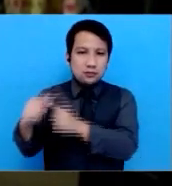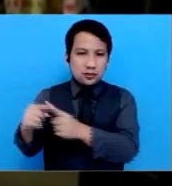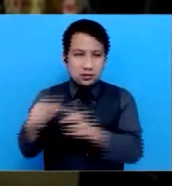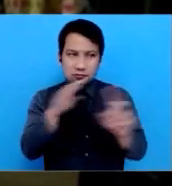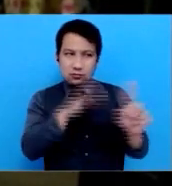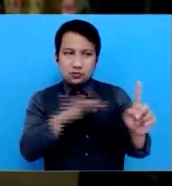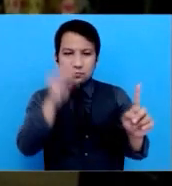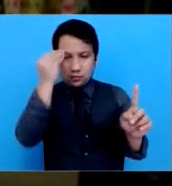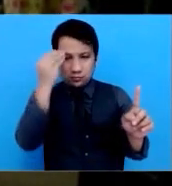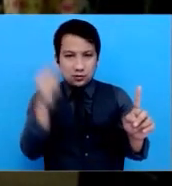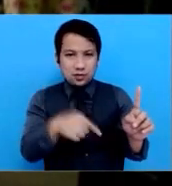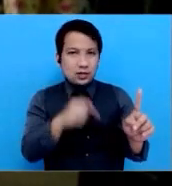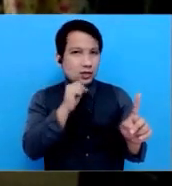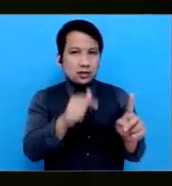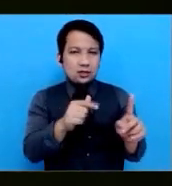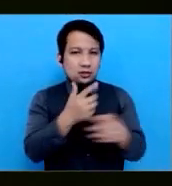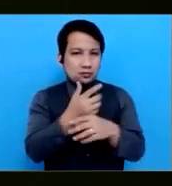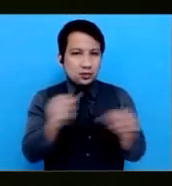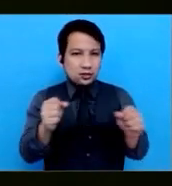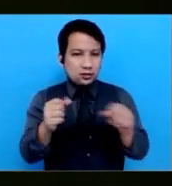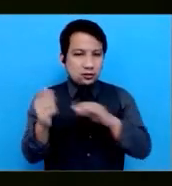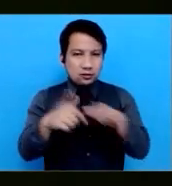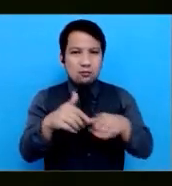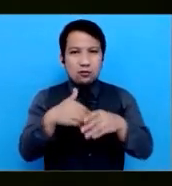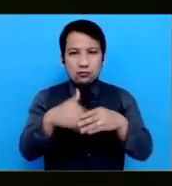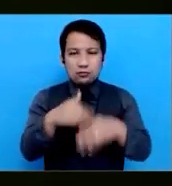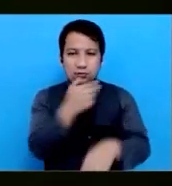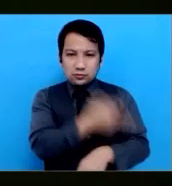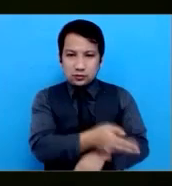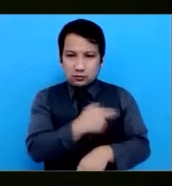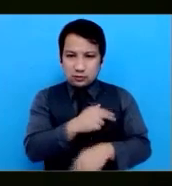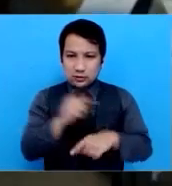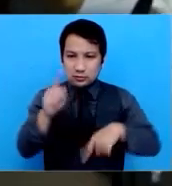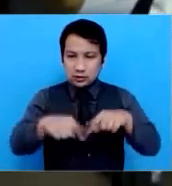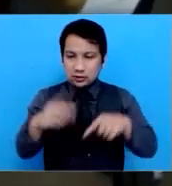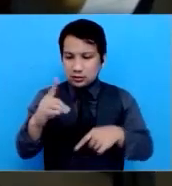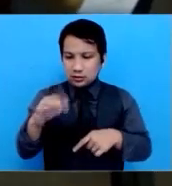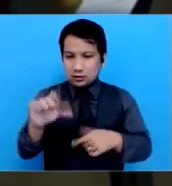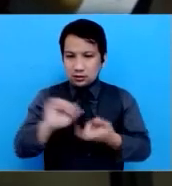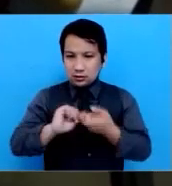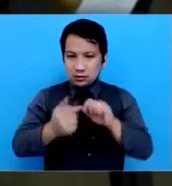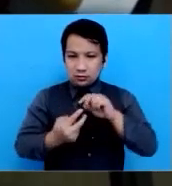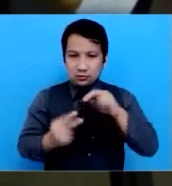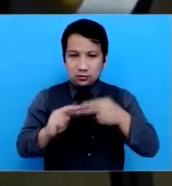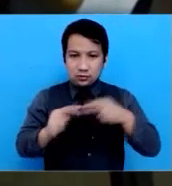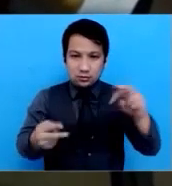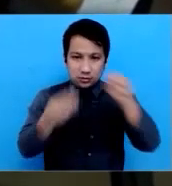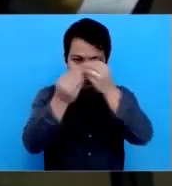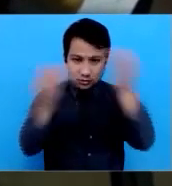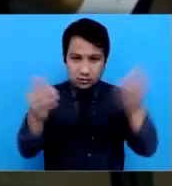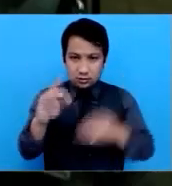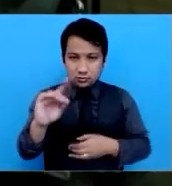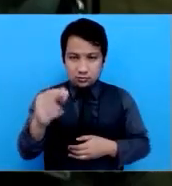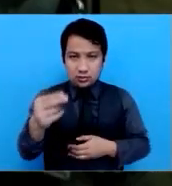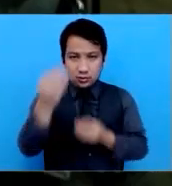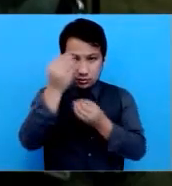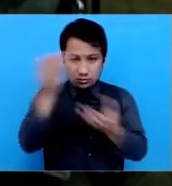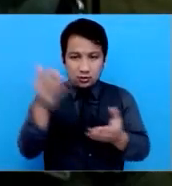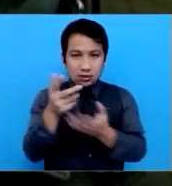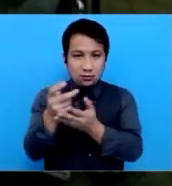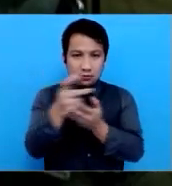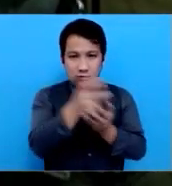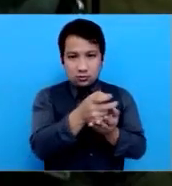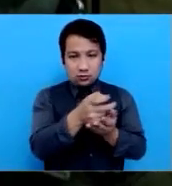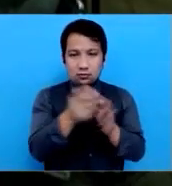kapansin-pansing hindi pa ganun kasikip sa mga ospital, hindi gaya ng Delta surge. Pero paalala ulit ng DOH, magpabakuna na